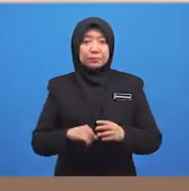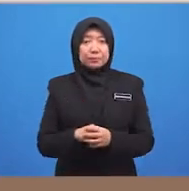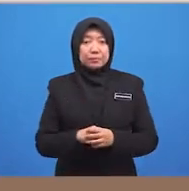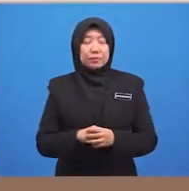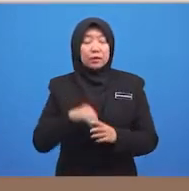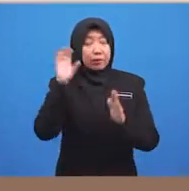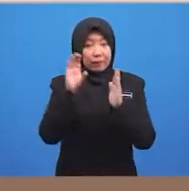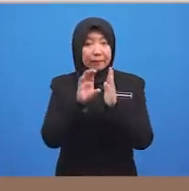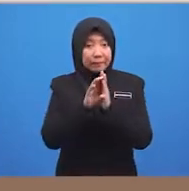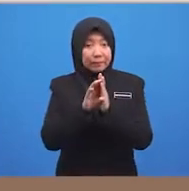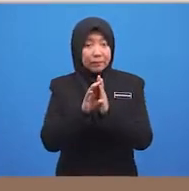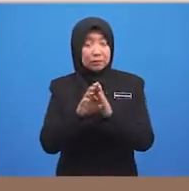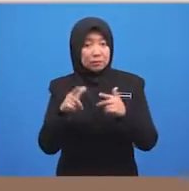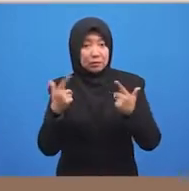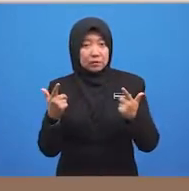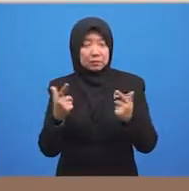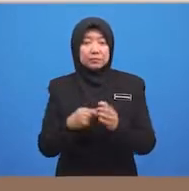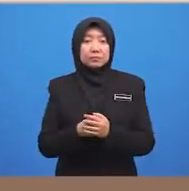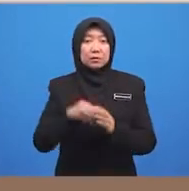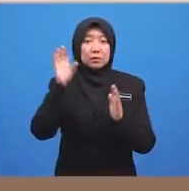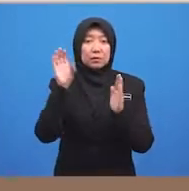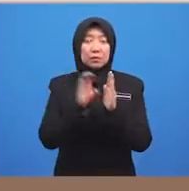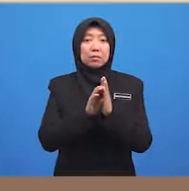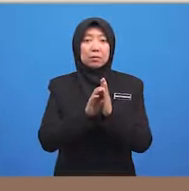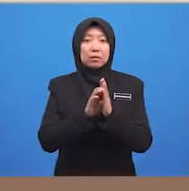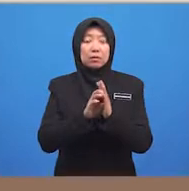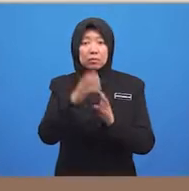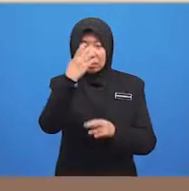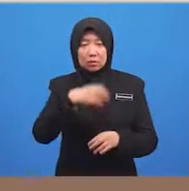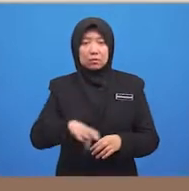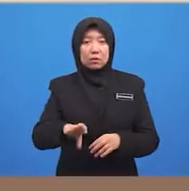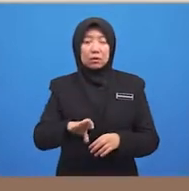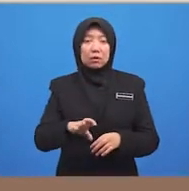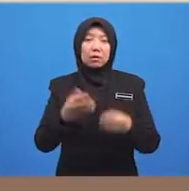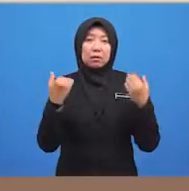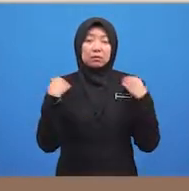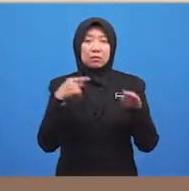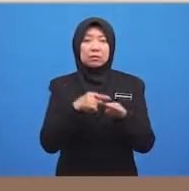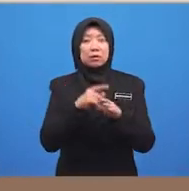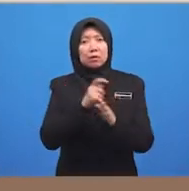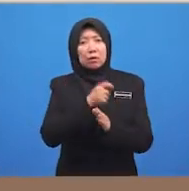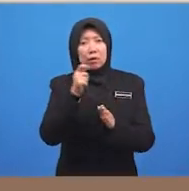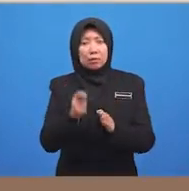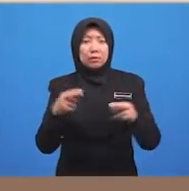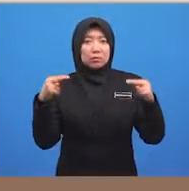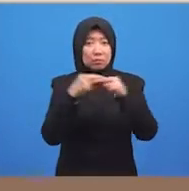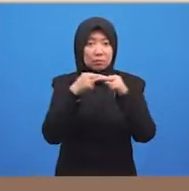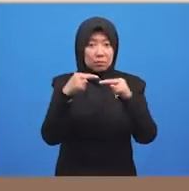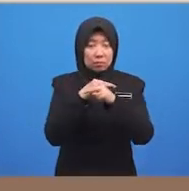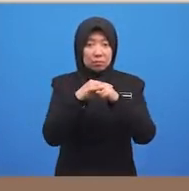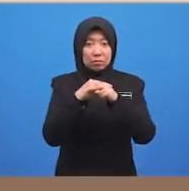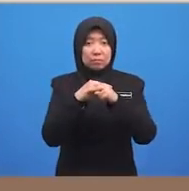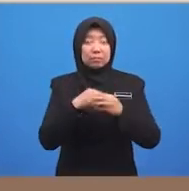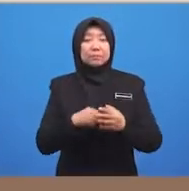yang berikutnya adalah gambar seekor gajah yang berada di tepi lebuh raya timur barat,